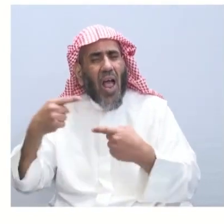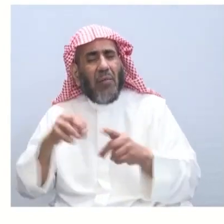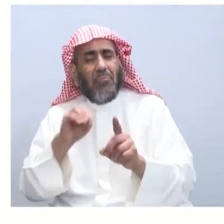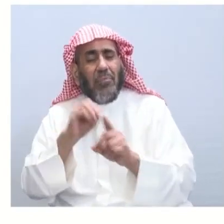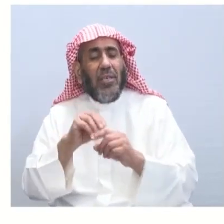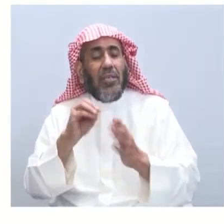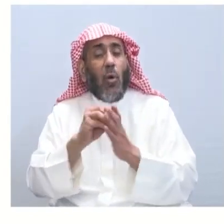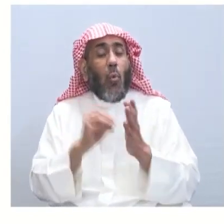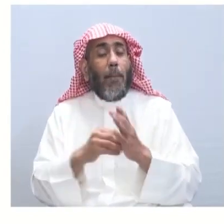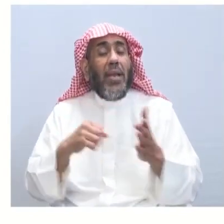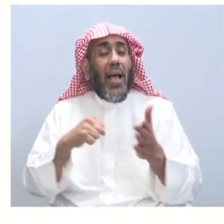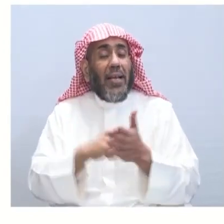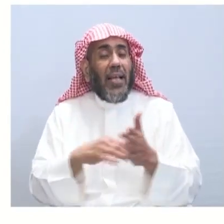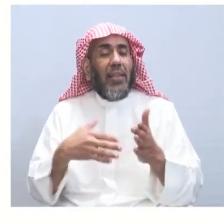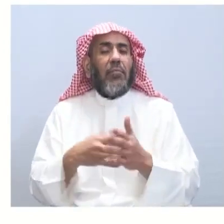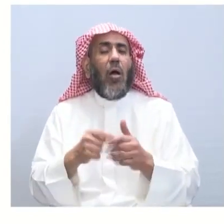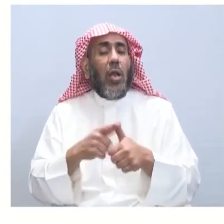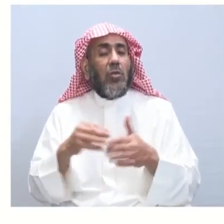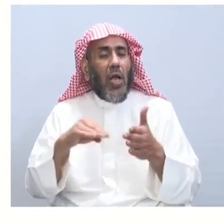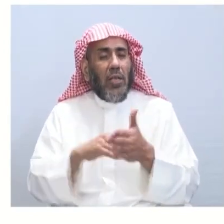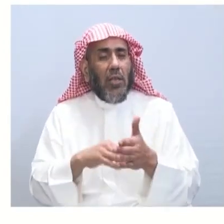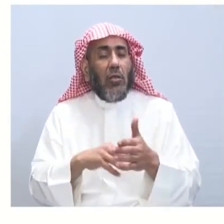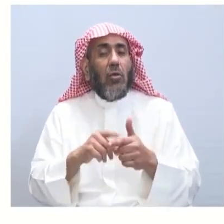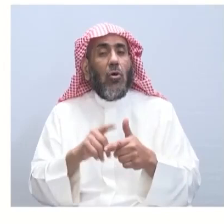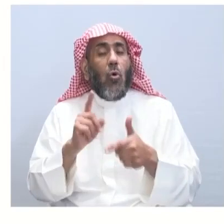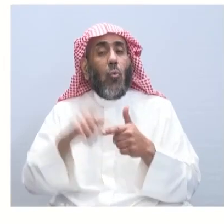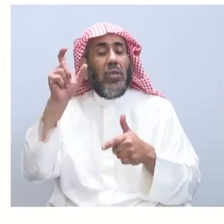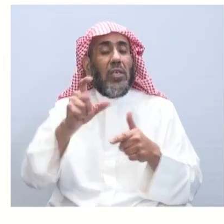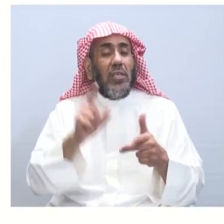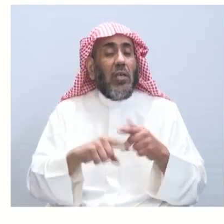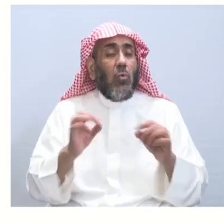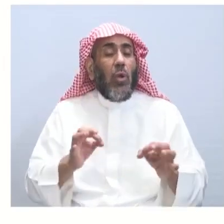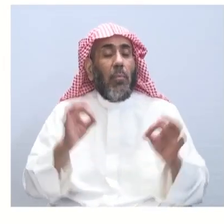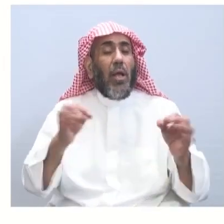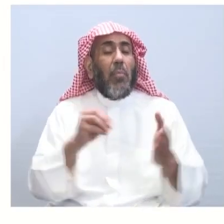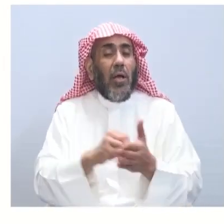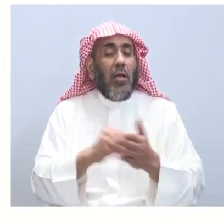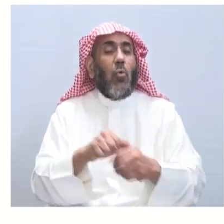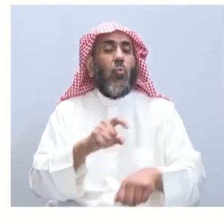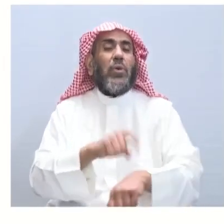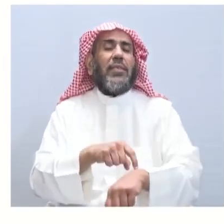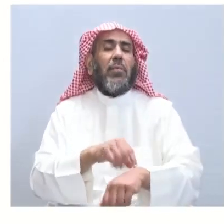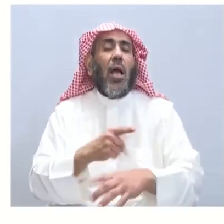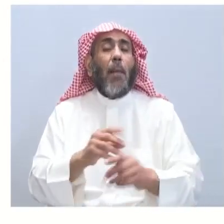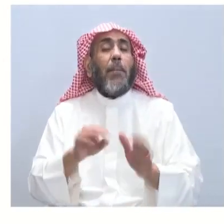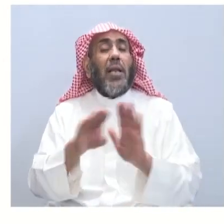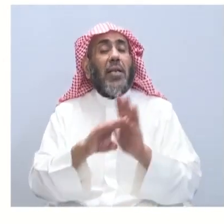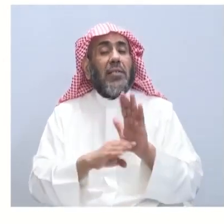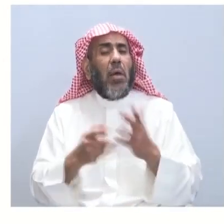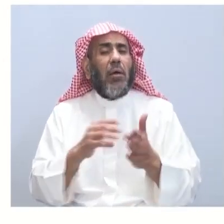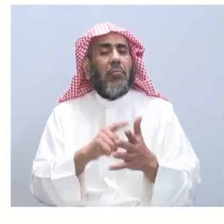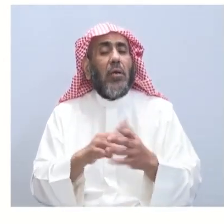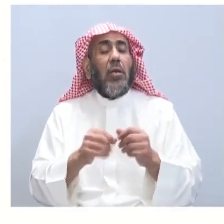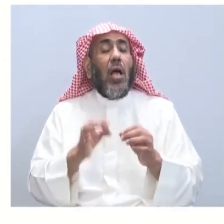تتكون من الاحداث هذه عناصرها والشخصيات والبيئه المكانيه والزمانيه اهم العناصر طبعا